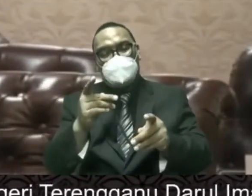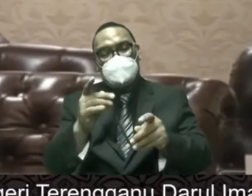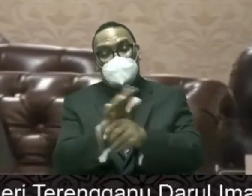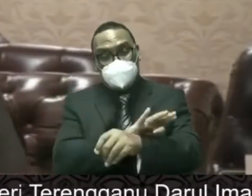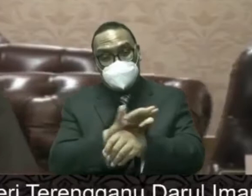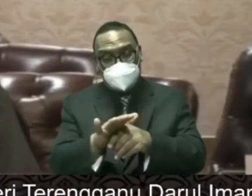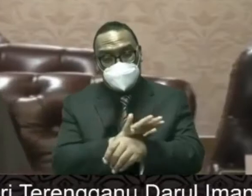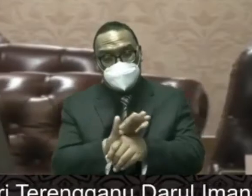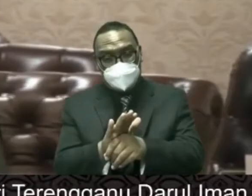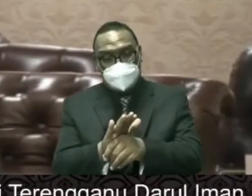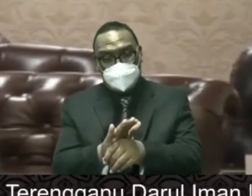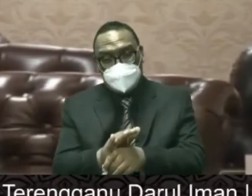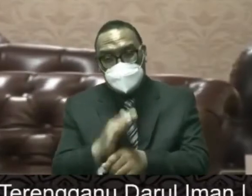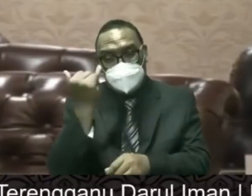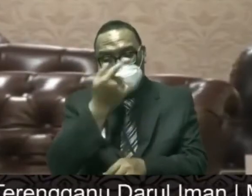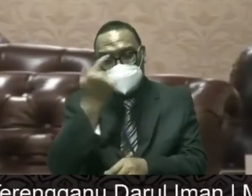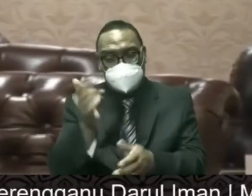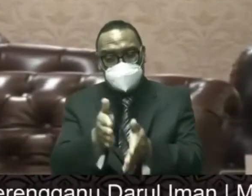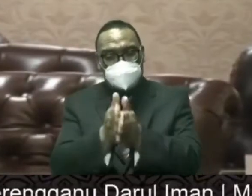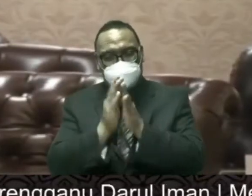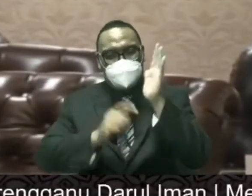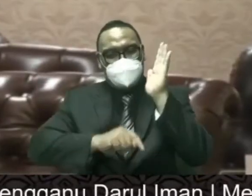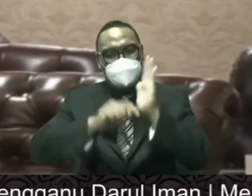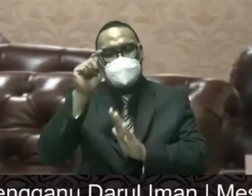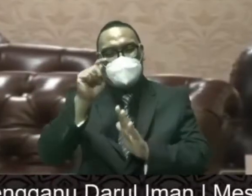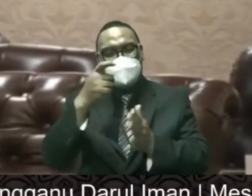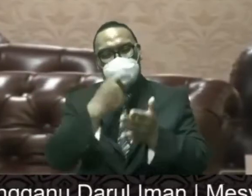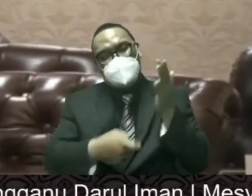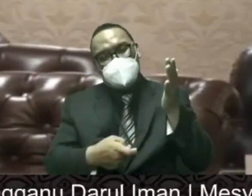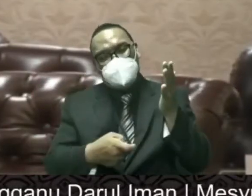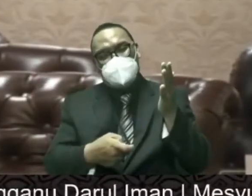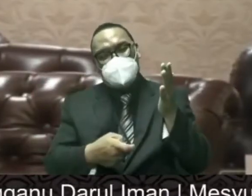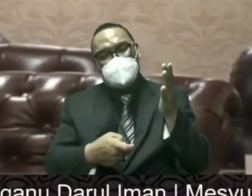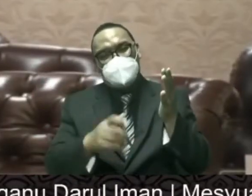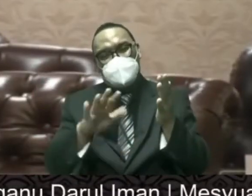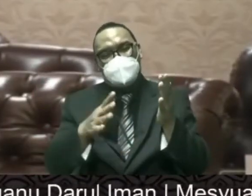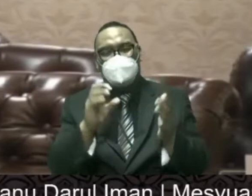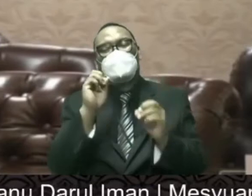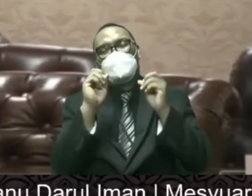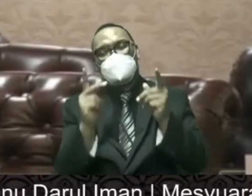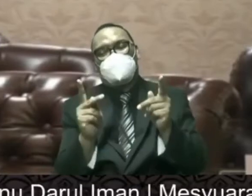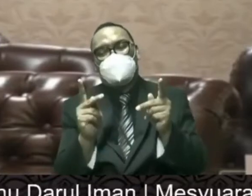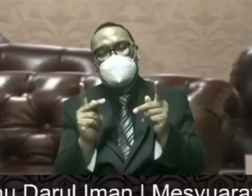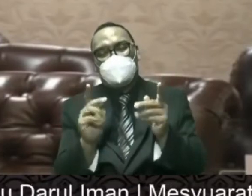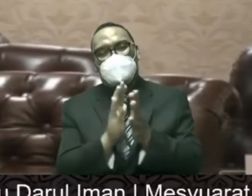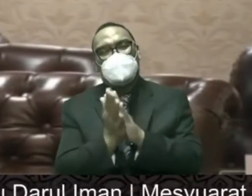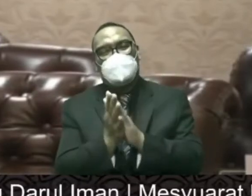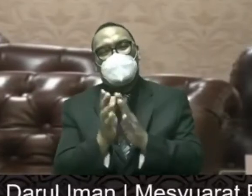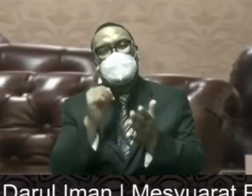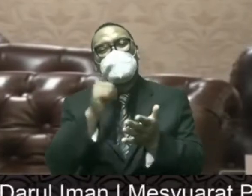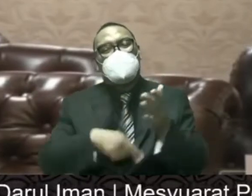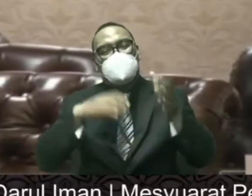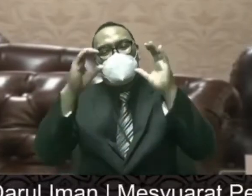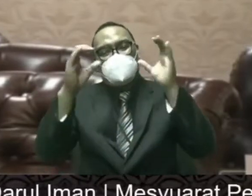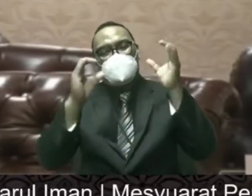memandangkan permintaan yang agak tinggi dan harga yang atau angkat tuh munasabah lah jadi Apakah langkah